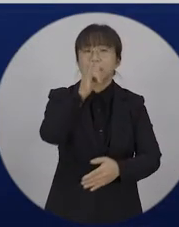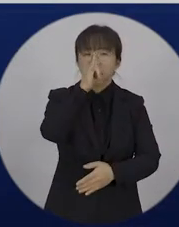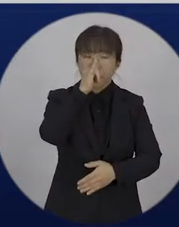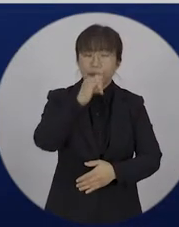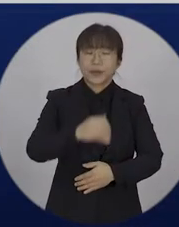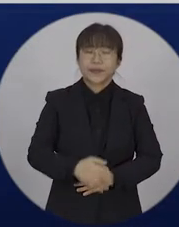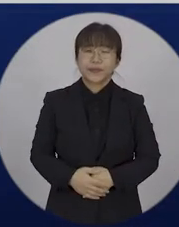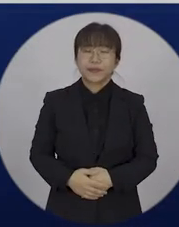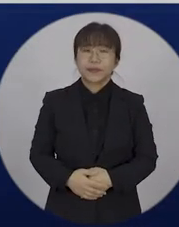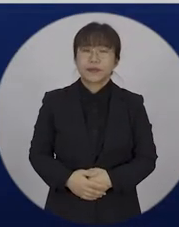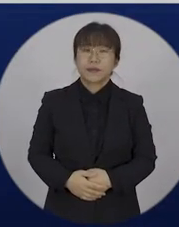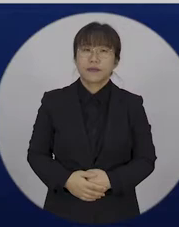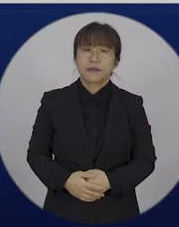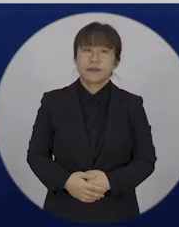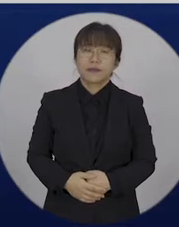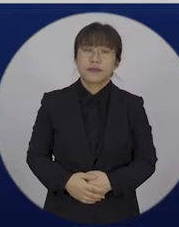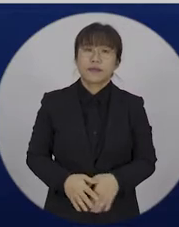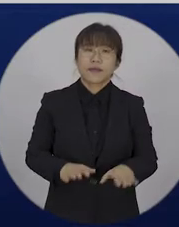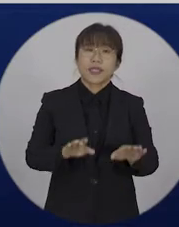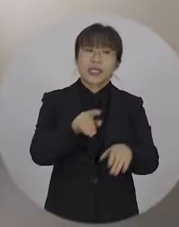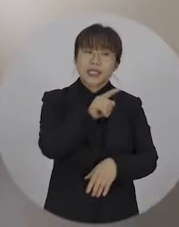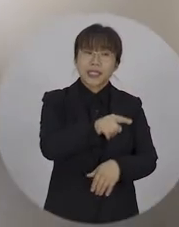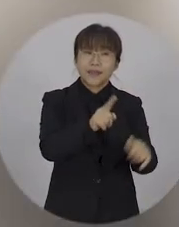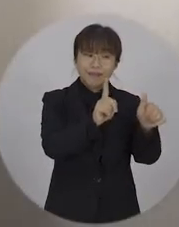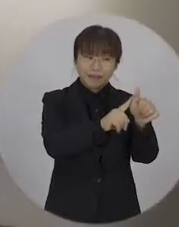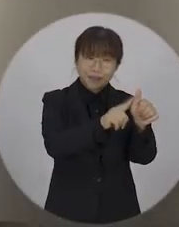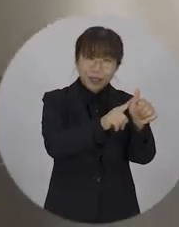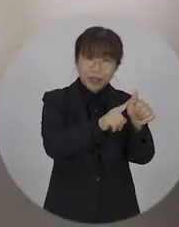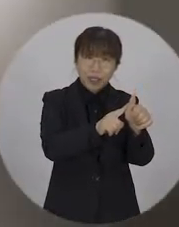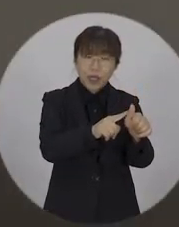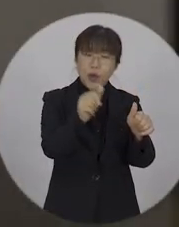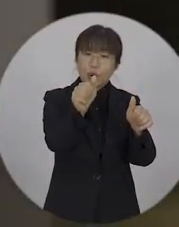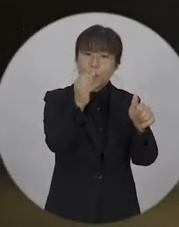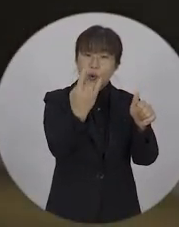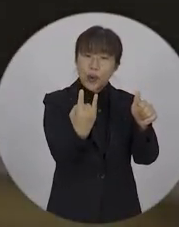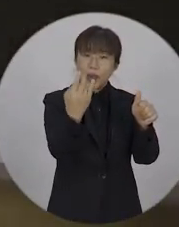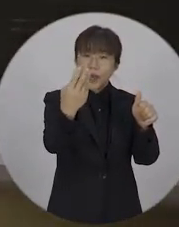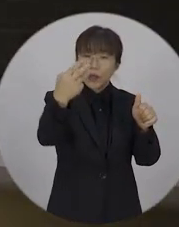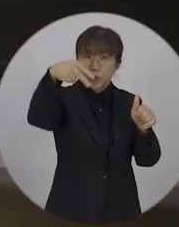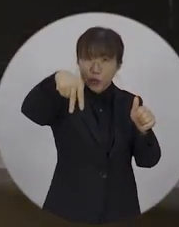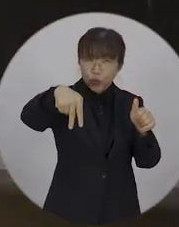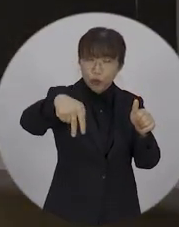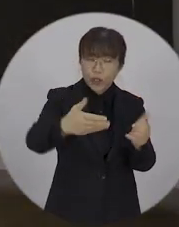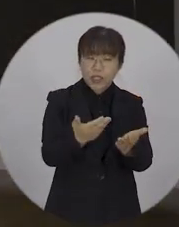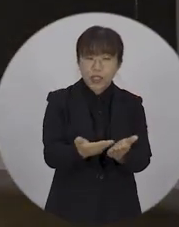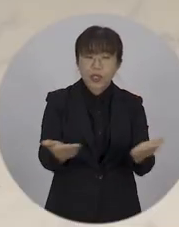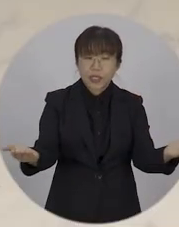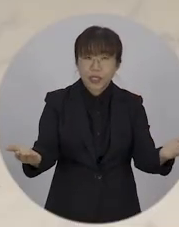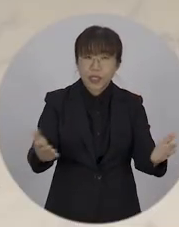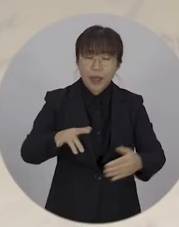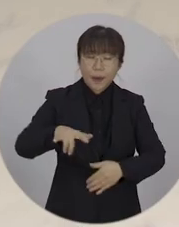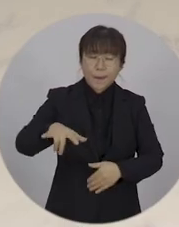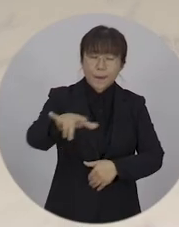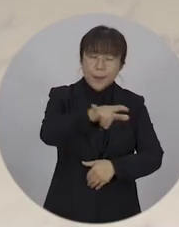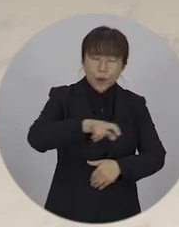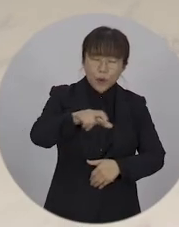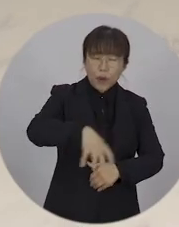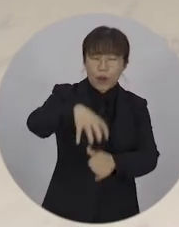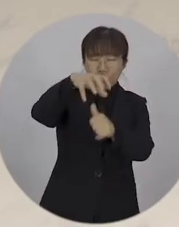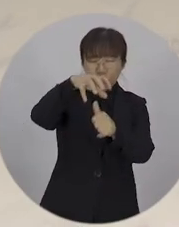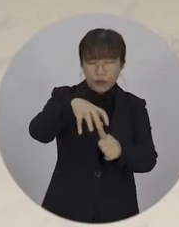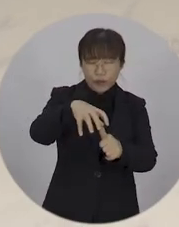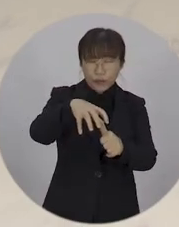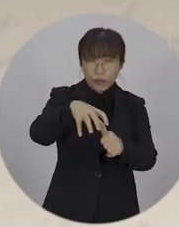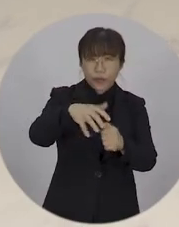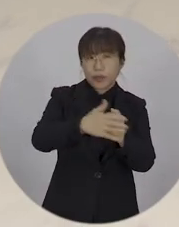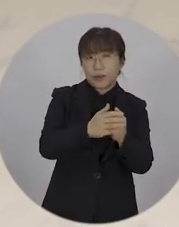기획 전시실에서 개최됩니다. 박종갑 작가의 회류전은 코로나19 팬데믹 상황에 갇힌 사람들의